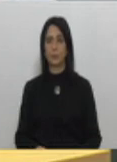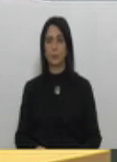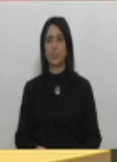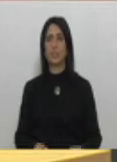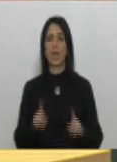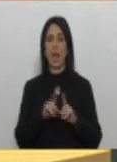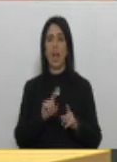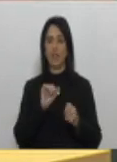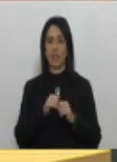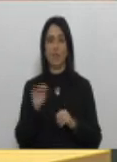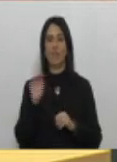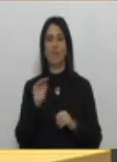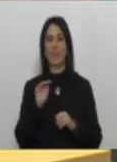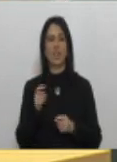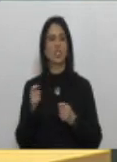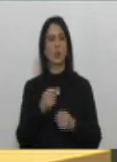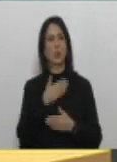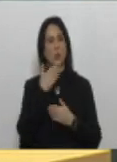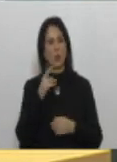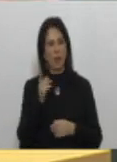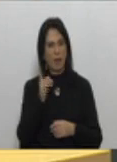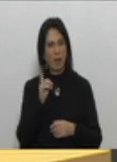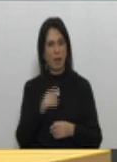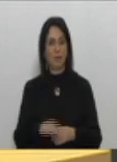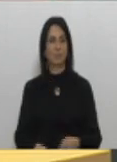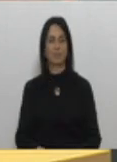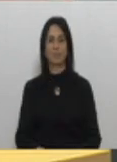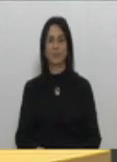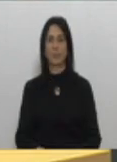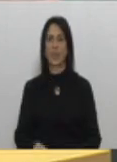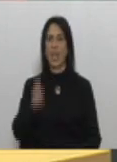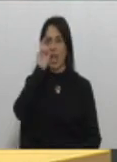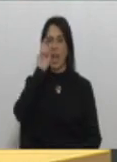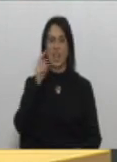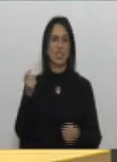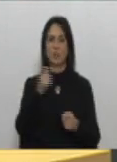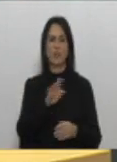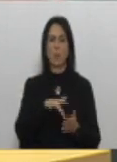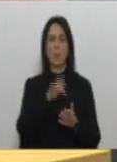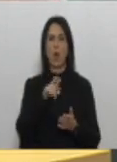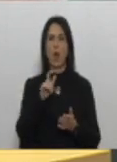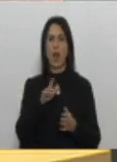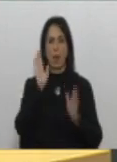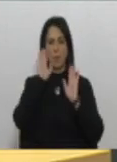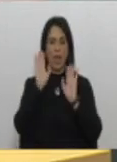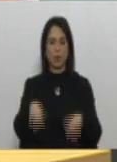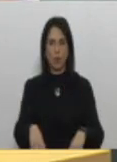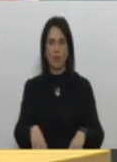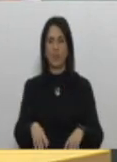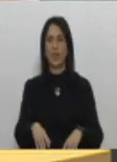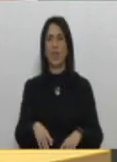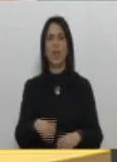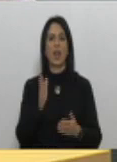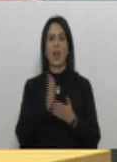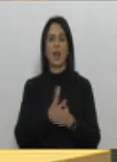ასევე გახსოვთ, ფაიზერი არ ჩამოაქვთ, არ შემოაქვთ ხელისუფლება მოქალაქეები მიატოვა, არ